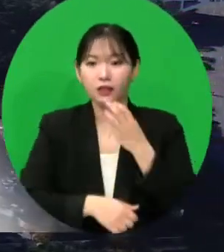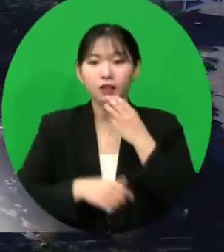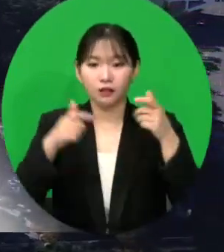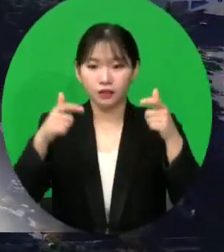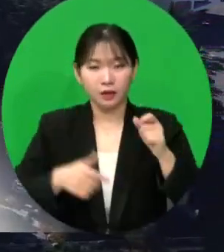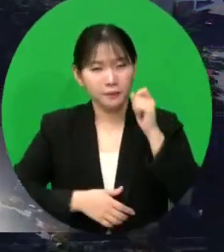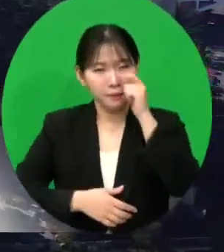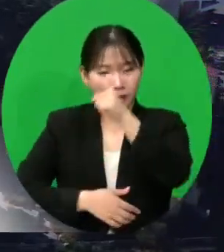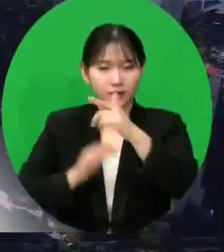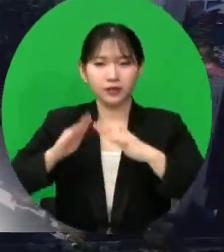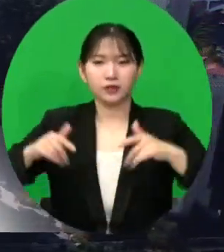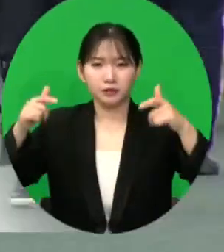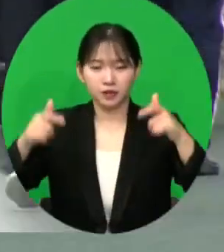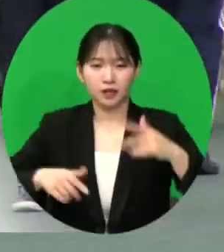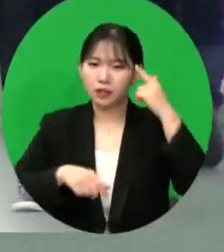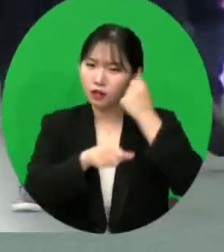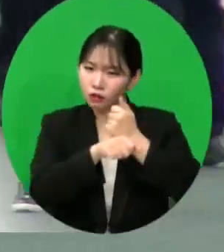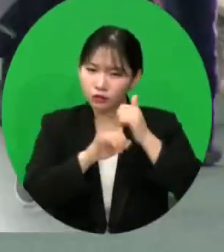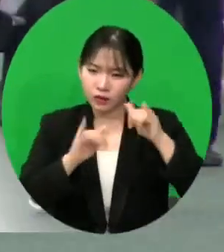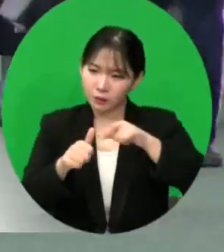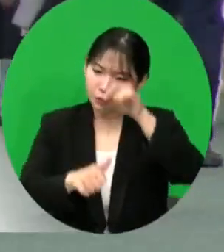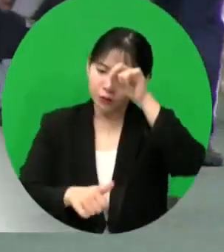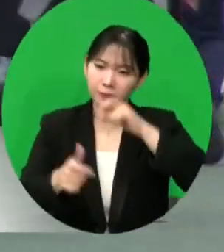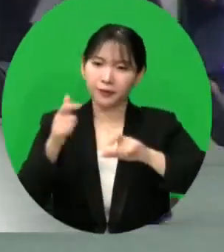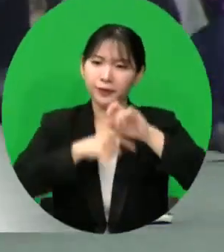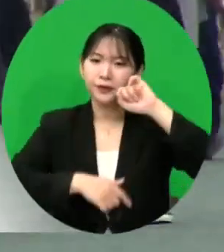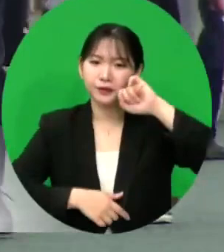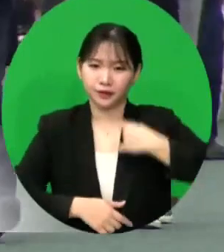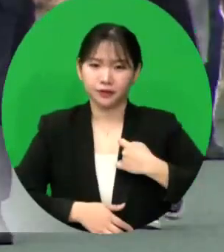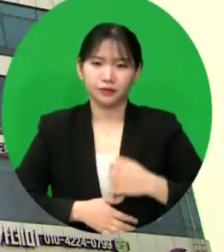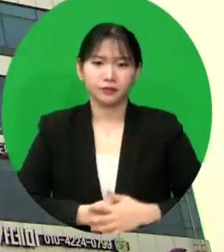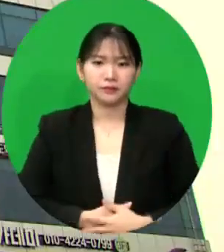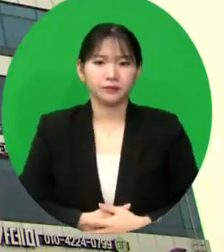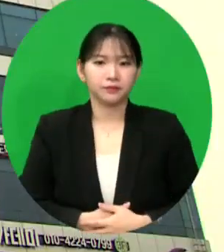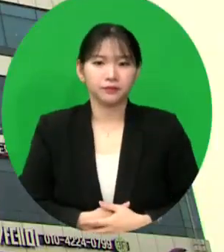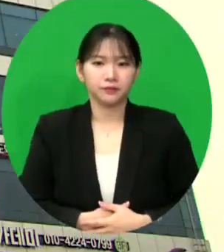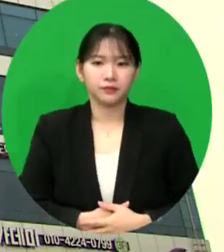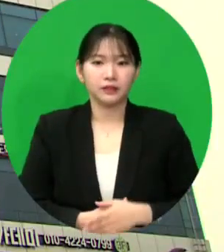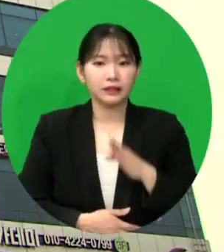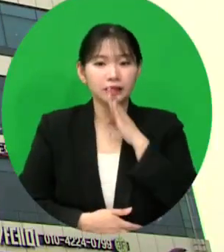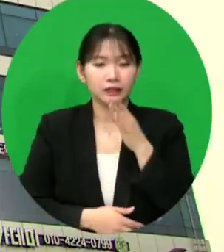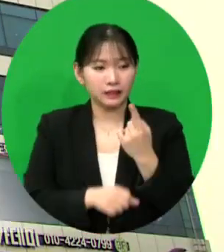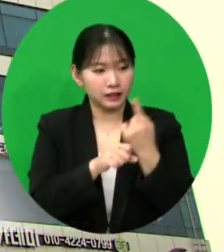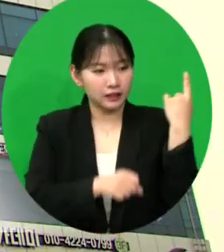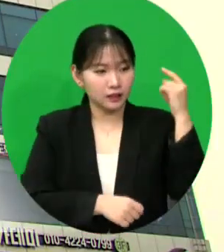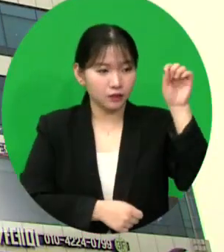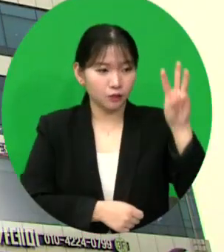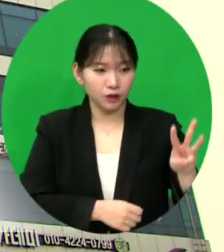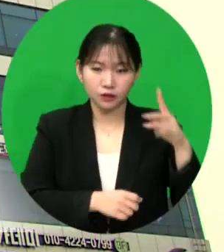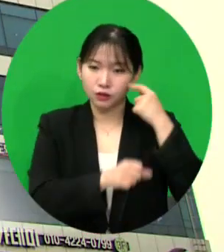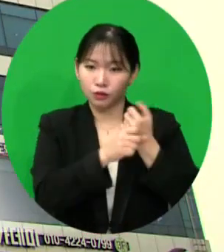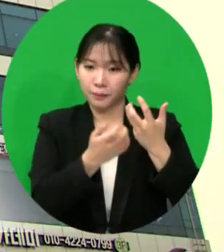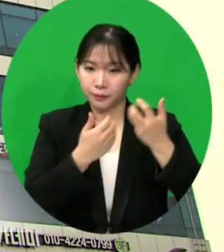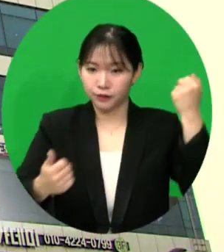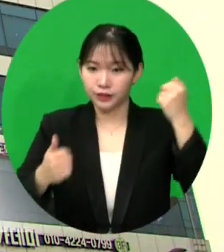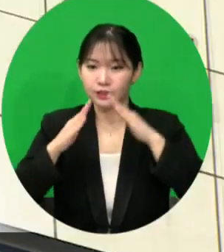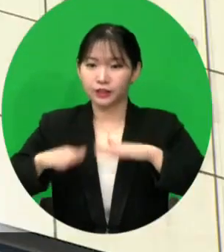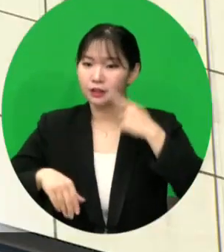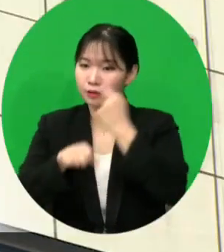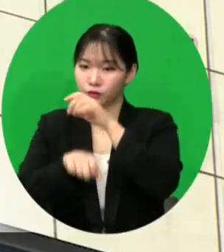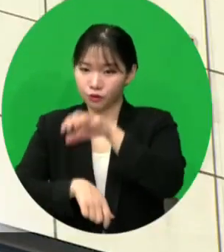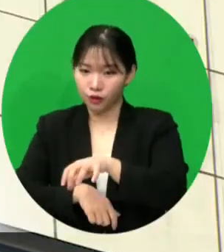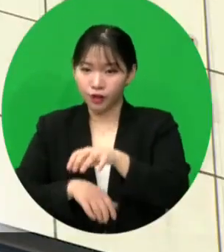수도권에서 멀리 떨어진 전남은 연구인력 충원에 더욱 어려움이 예상됩니다. 실제로 지난해 광주연구원과 분리한